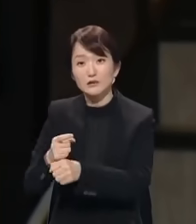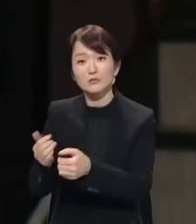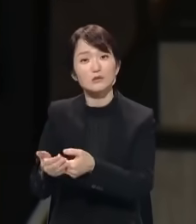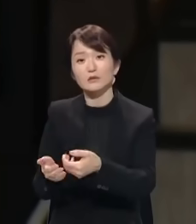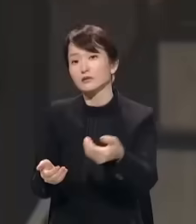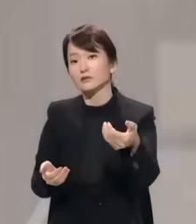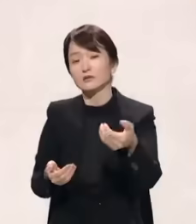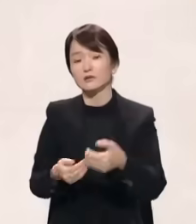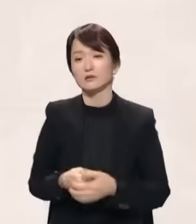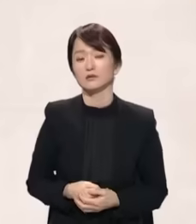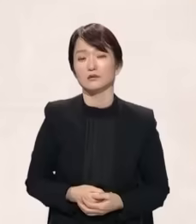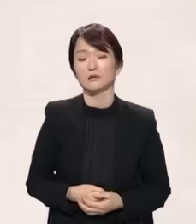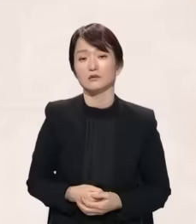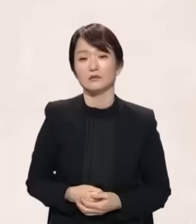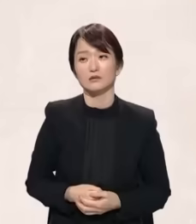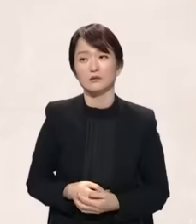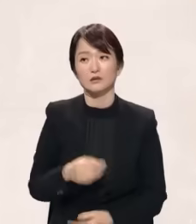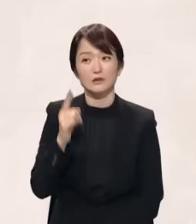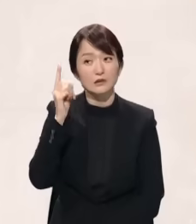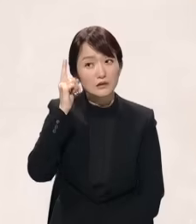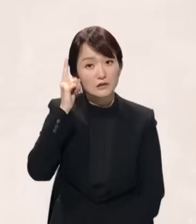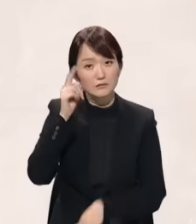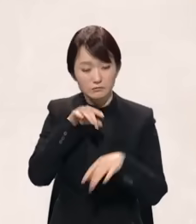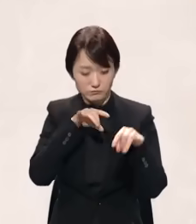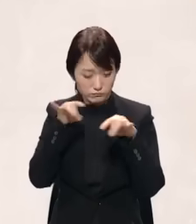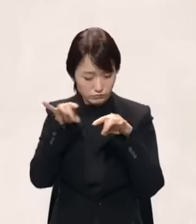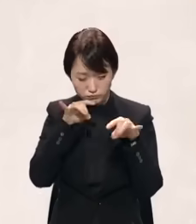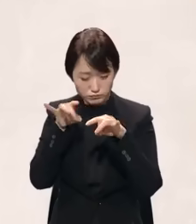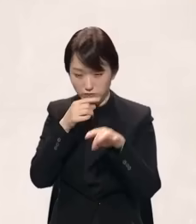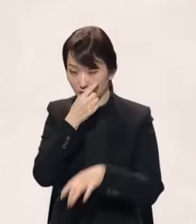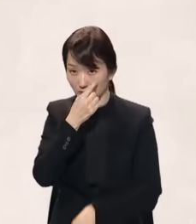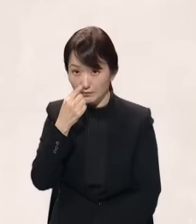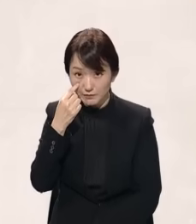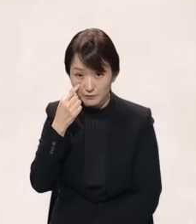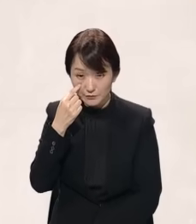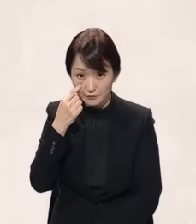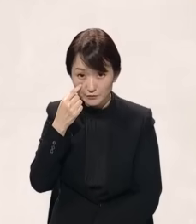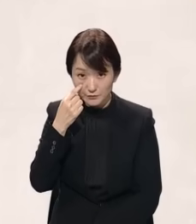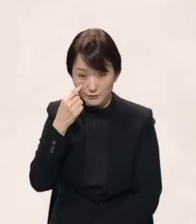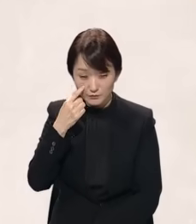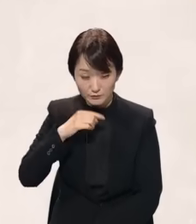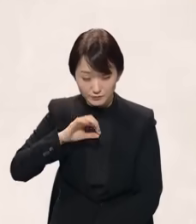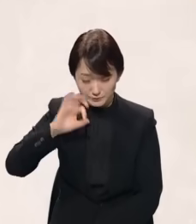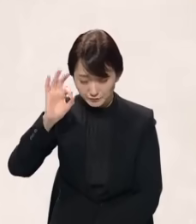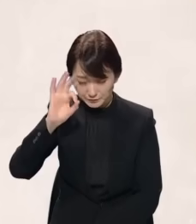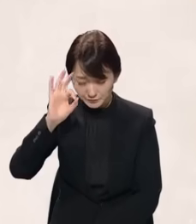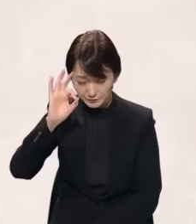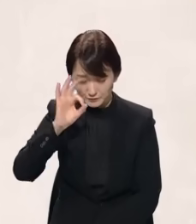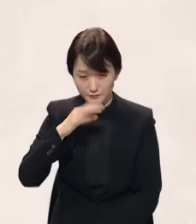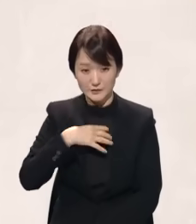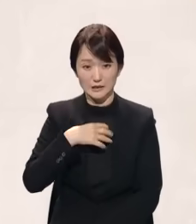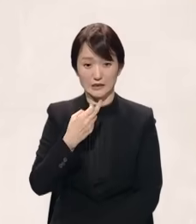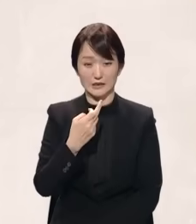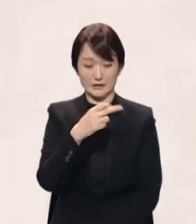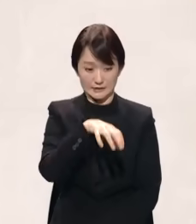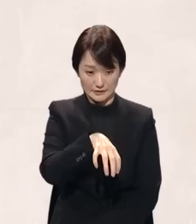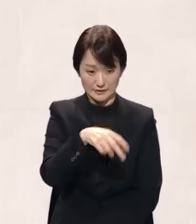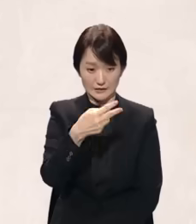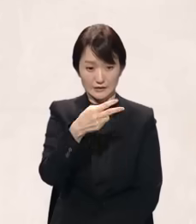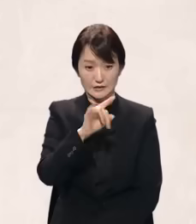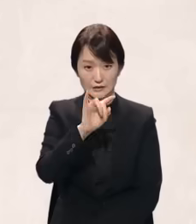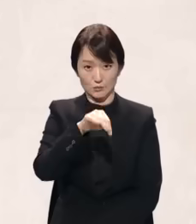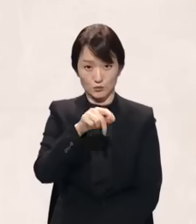듣고 다행히 이제 휴대전화 위치가 추적이 돼서 위치를 추적해 보니까 안산시 대부도 방향으로 도주를 한 것 같다.